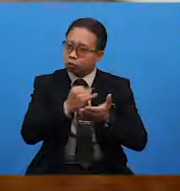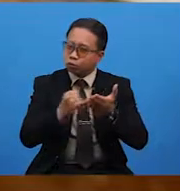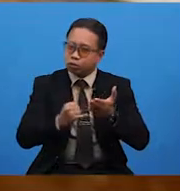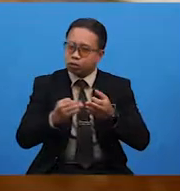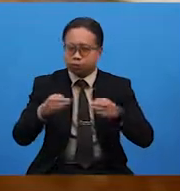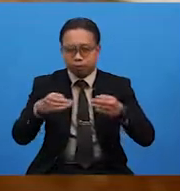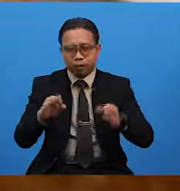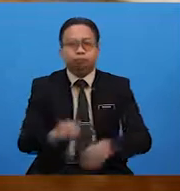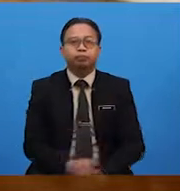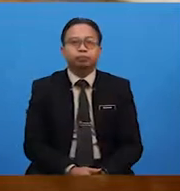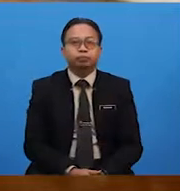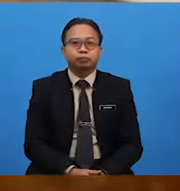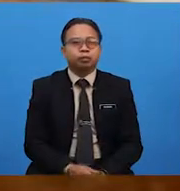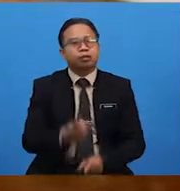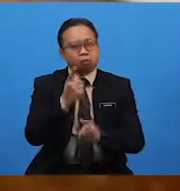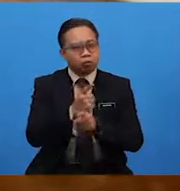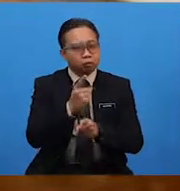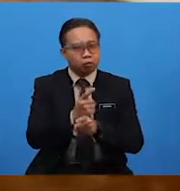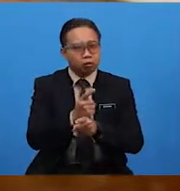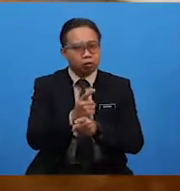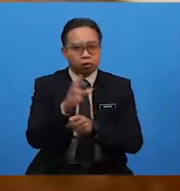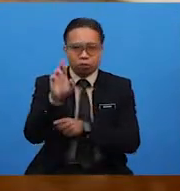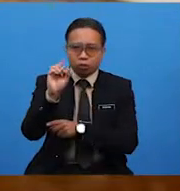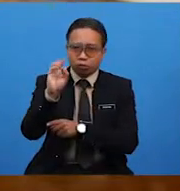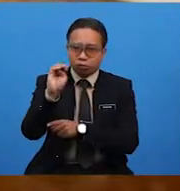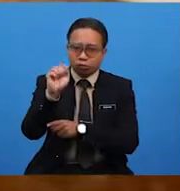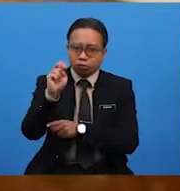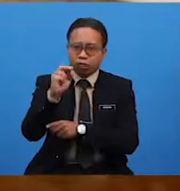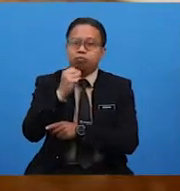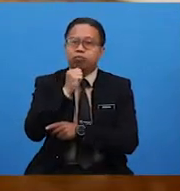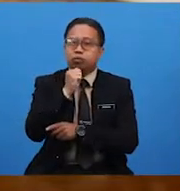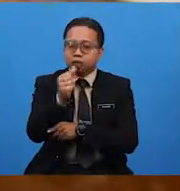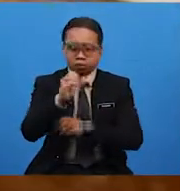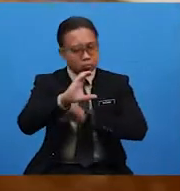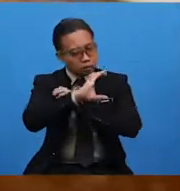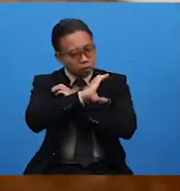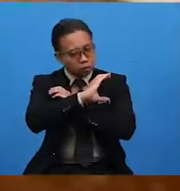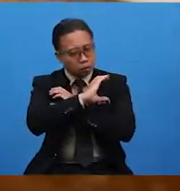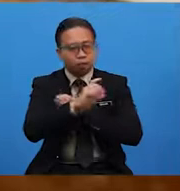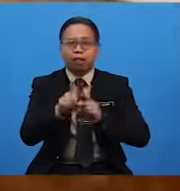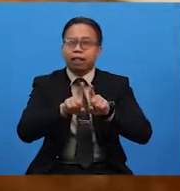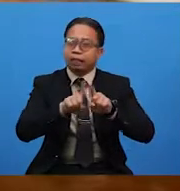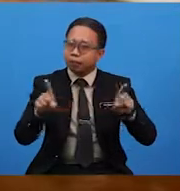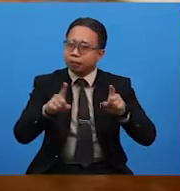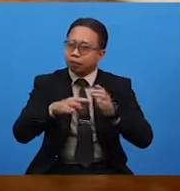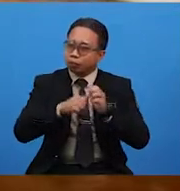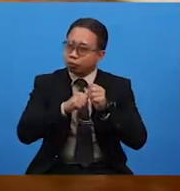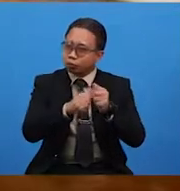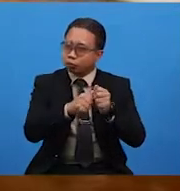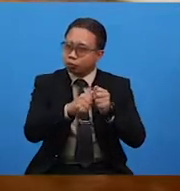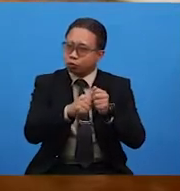sebenarnya romantis yang bukan termasuk Romance tetapi sebaliknya merujuk kepada